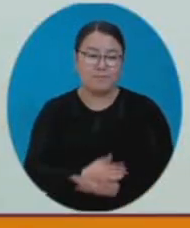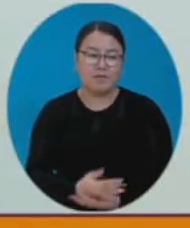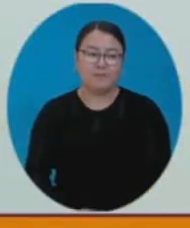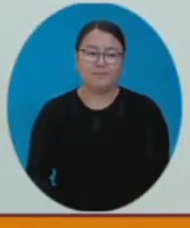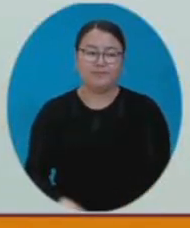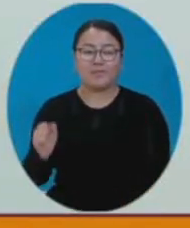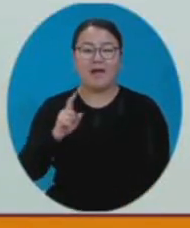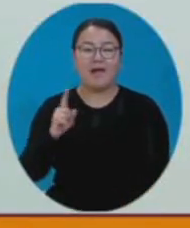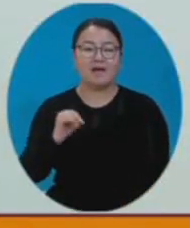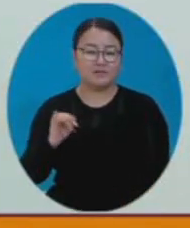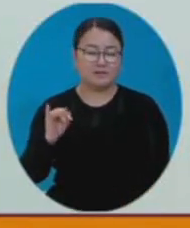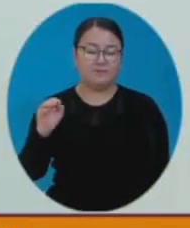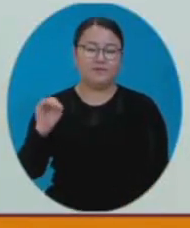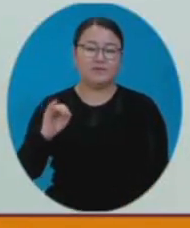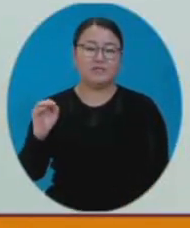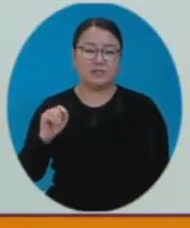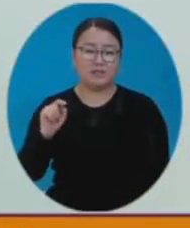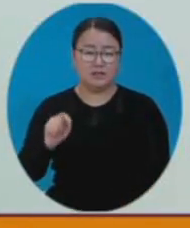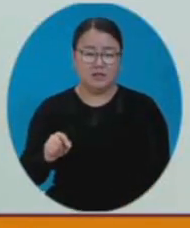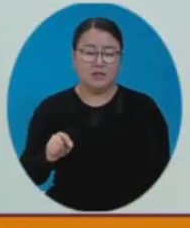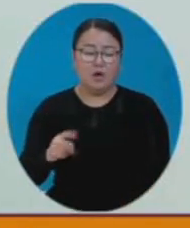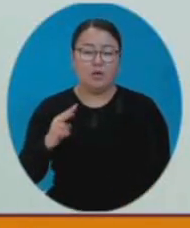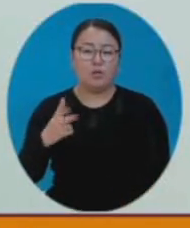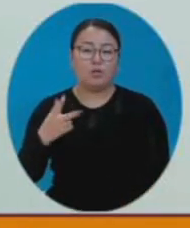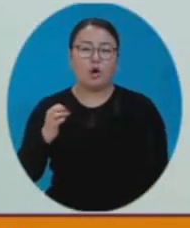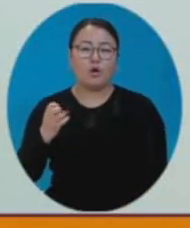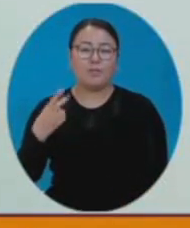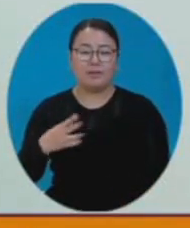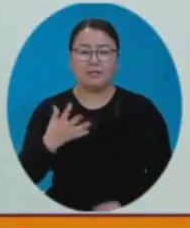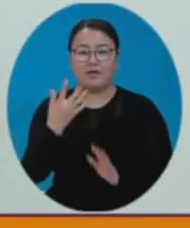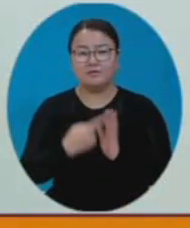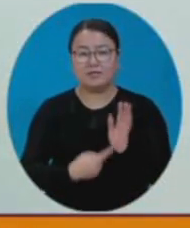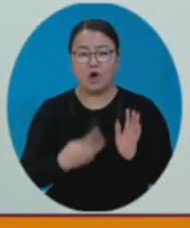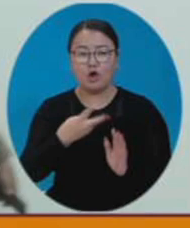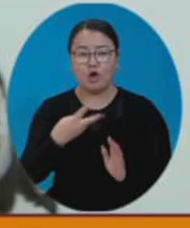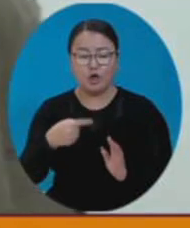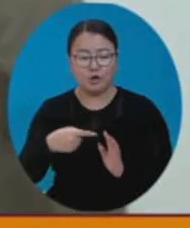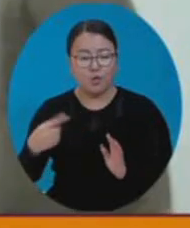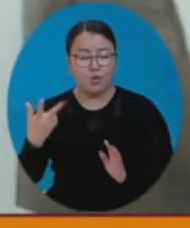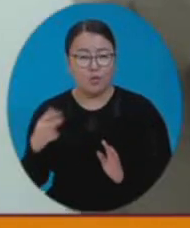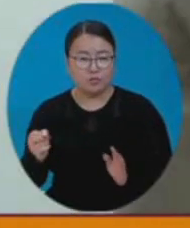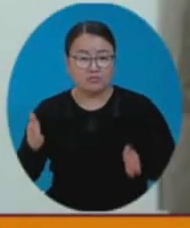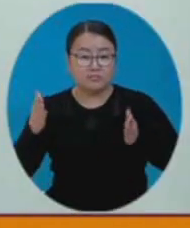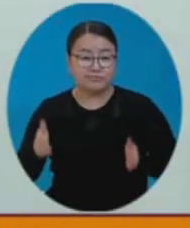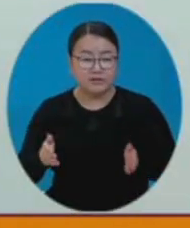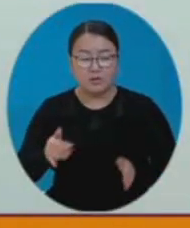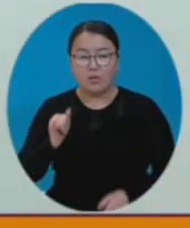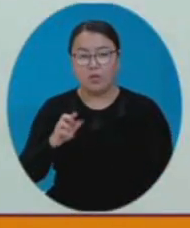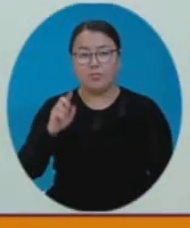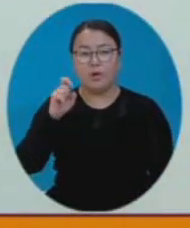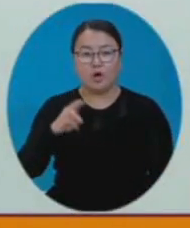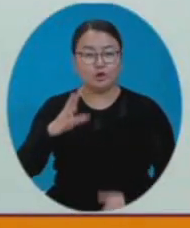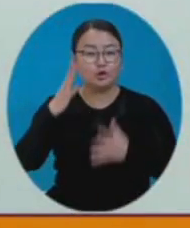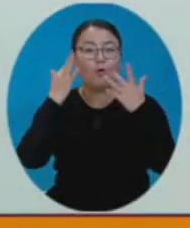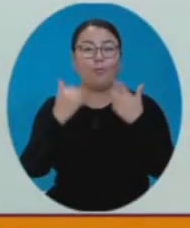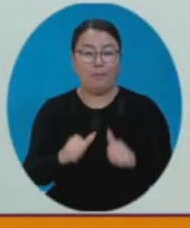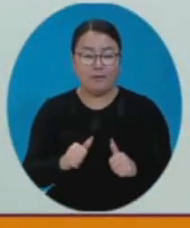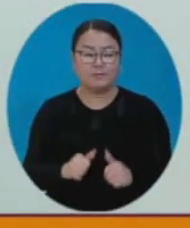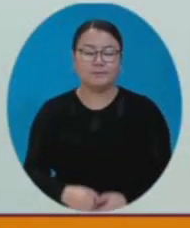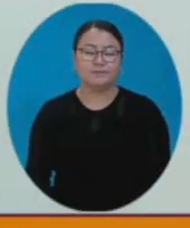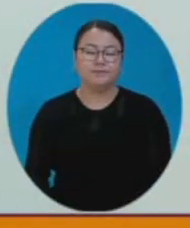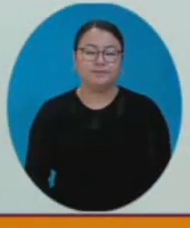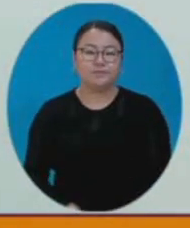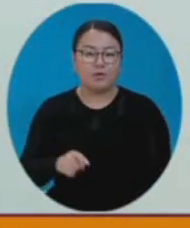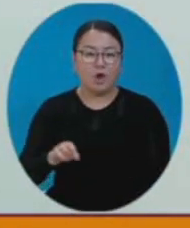Азийн физикийн 23 дугаар олимпиад 5 сарын 22-наас 30-ны хооронд Улаанбаатар хотноо зохион байгуулагдана.